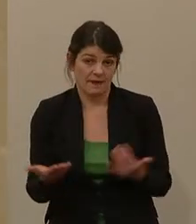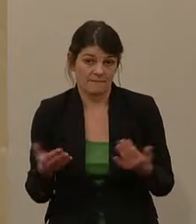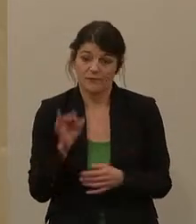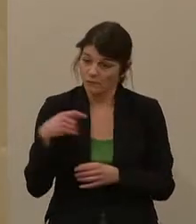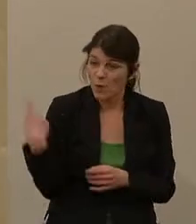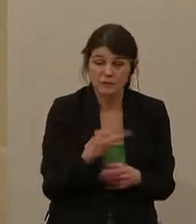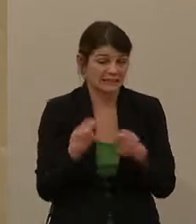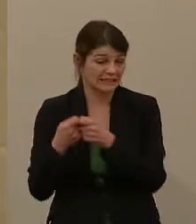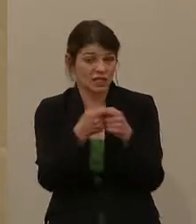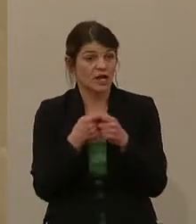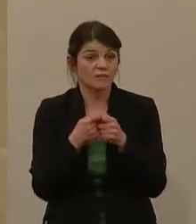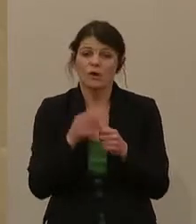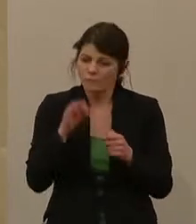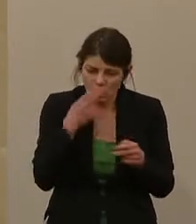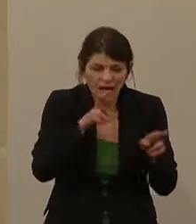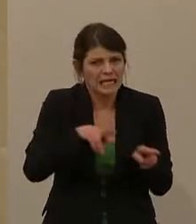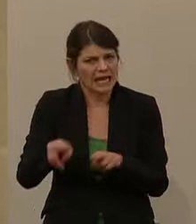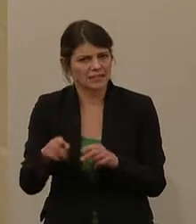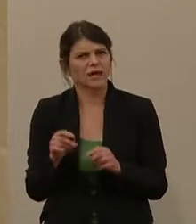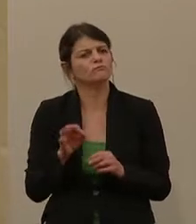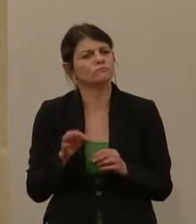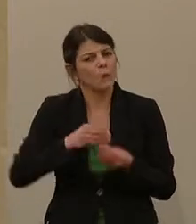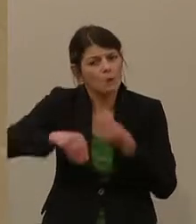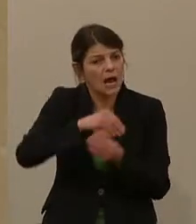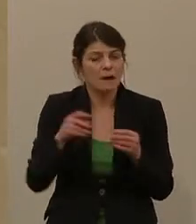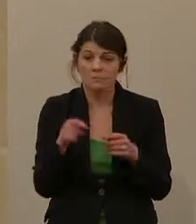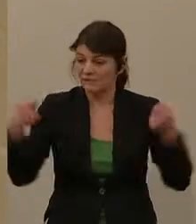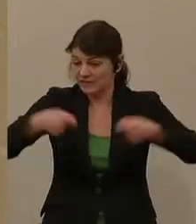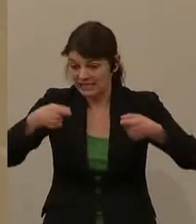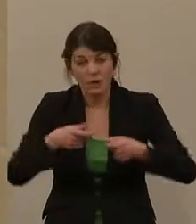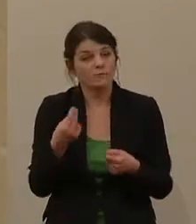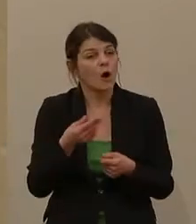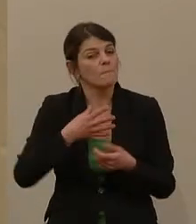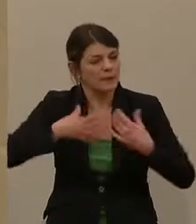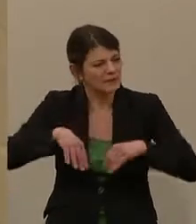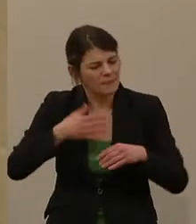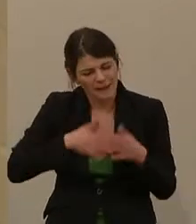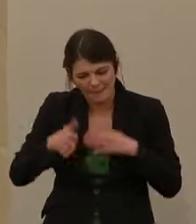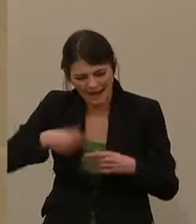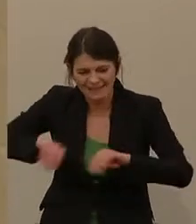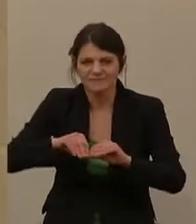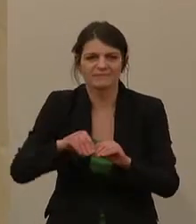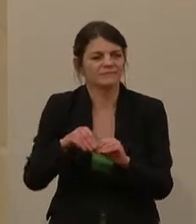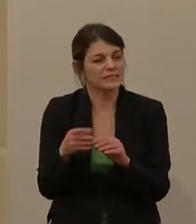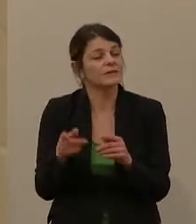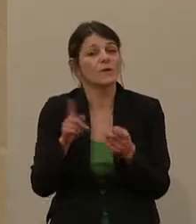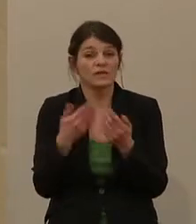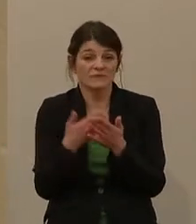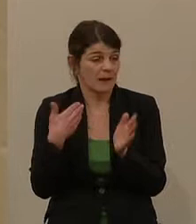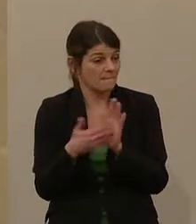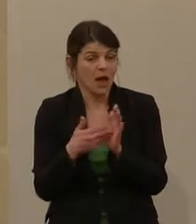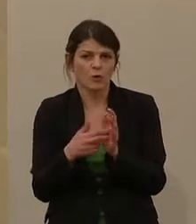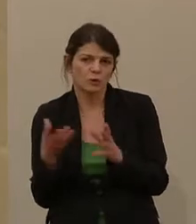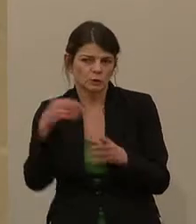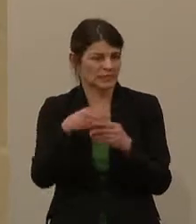für unsere Gesellschaft, für die Fairness im Umgang mit der Finanzierung unseres Gemeinwesens. Und deswegen braucht es hier auch